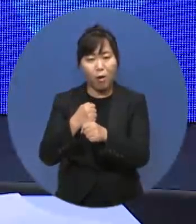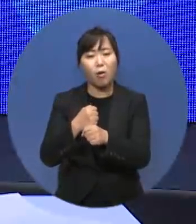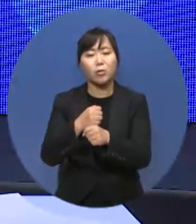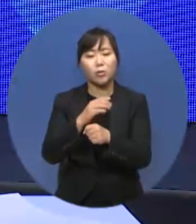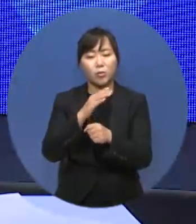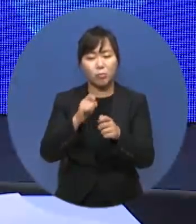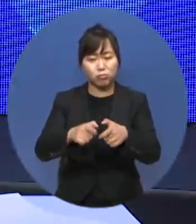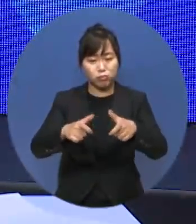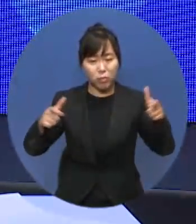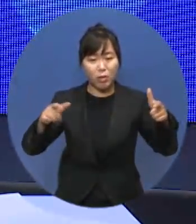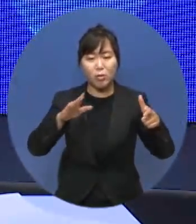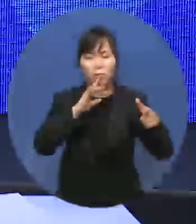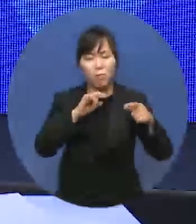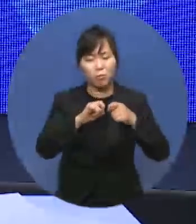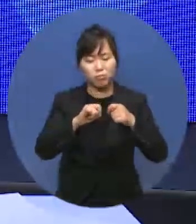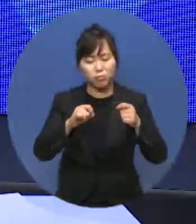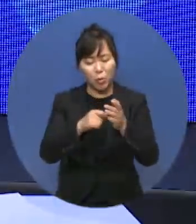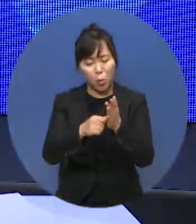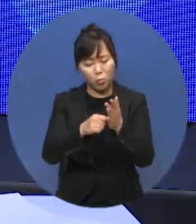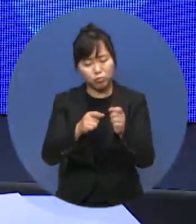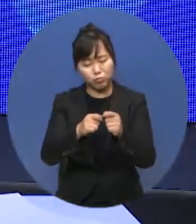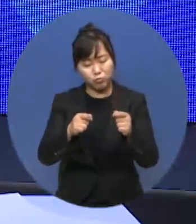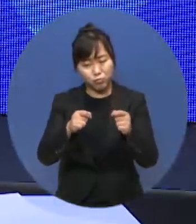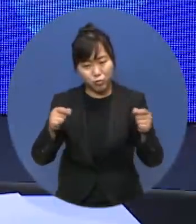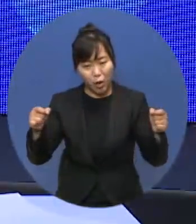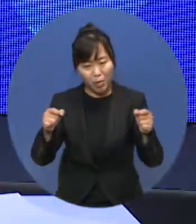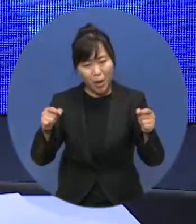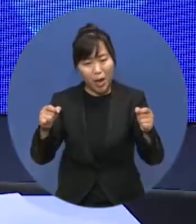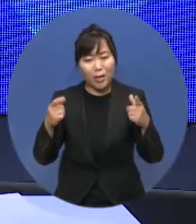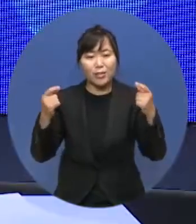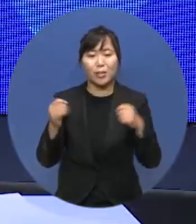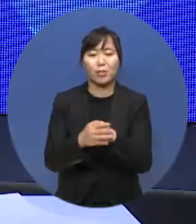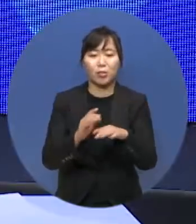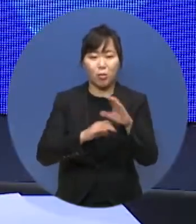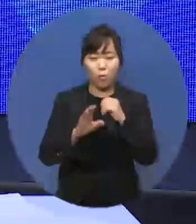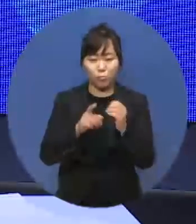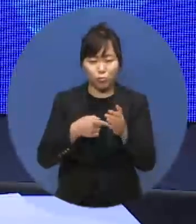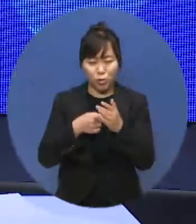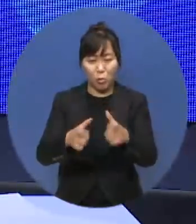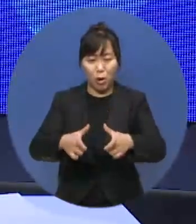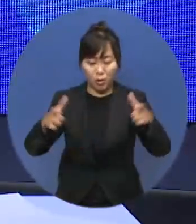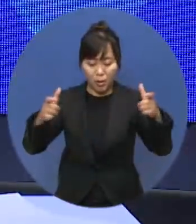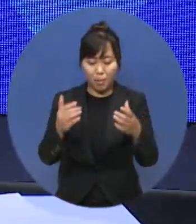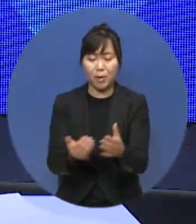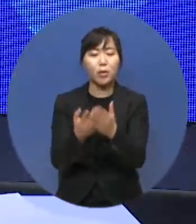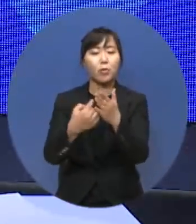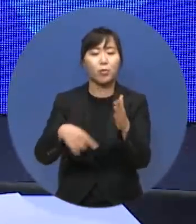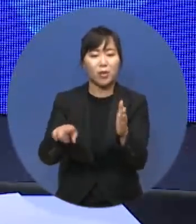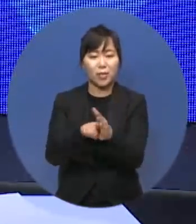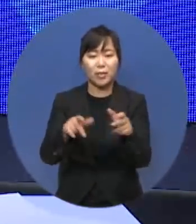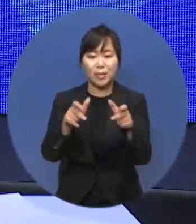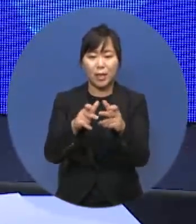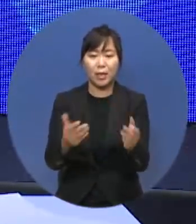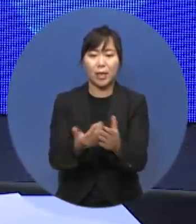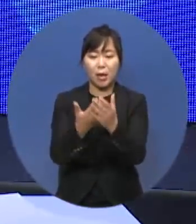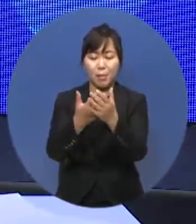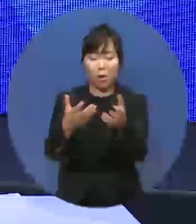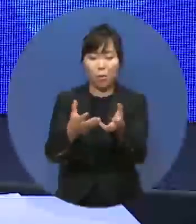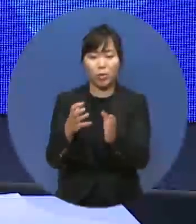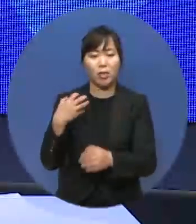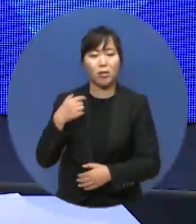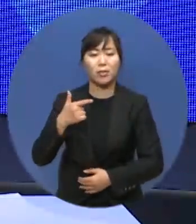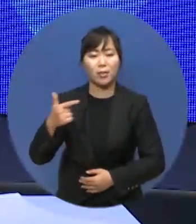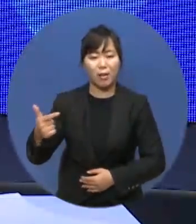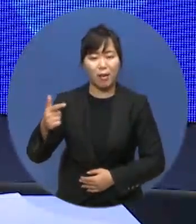이제 고무적이라고 생각을 합니다. 그렇기 때문에 그러한 것들을 더 유지하고 확대 발전시켜 나가기 위해서 장애인 개발원의 역할이 더 커진